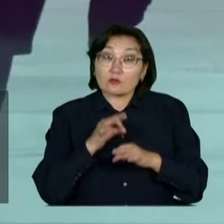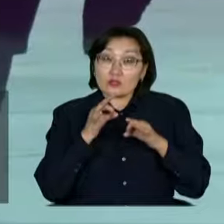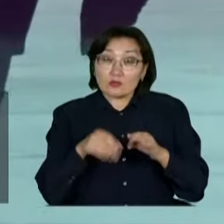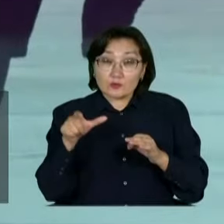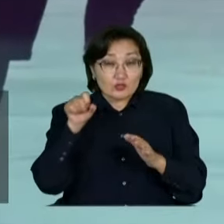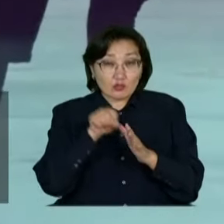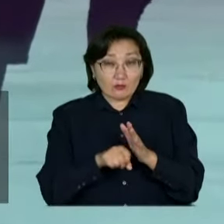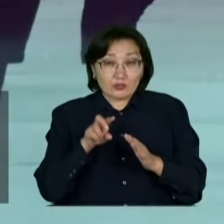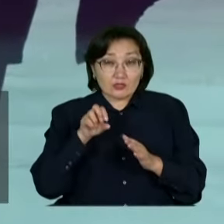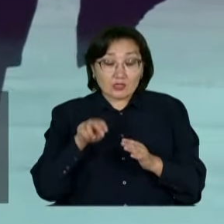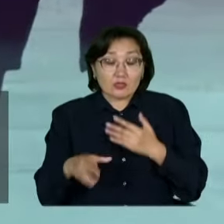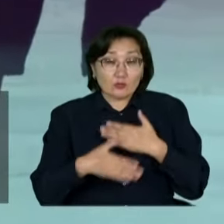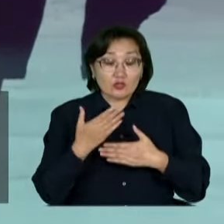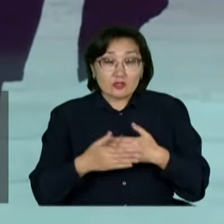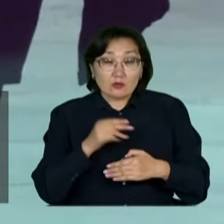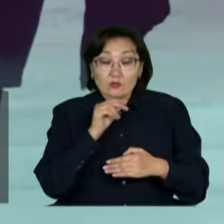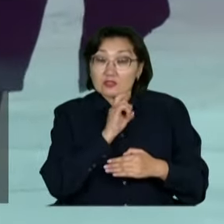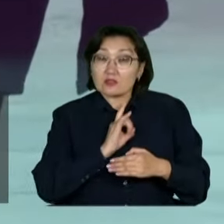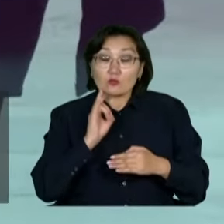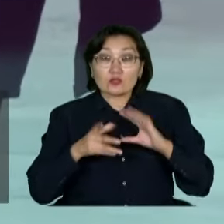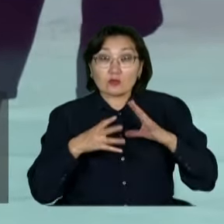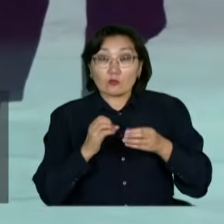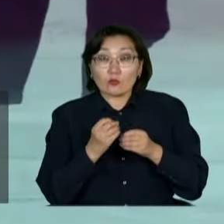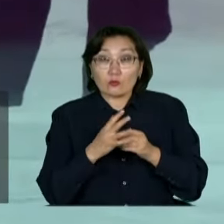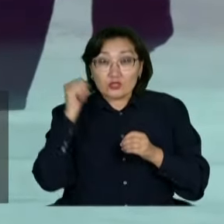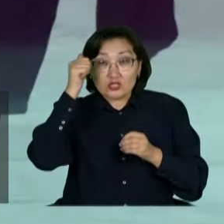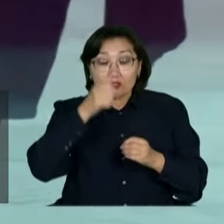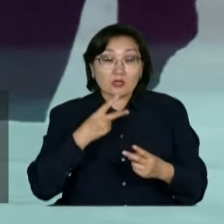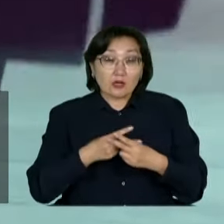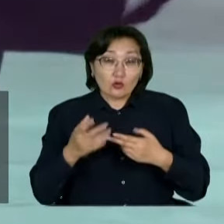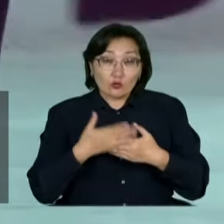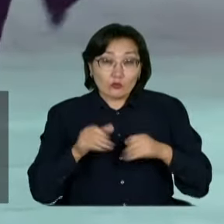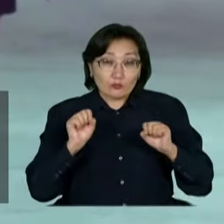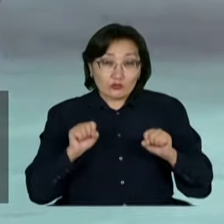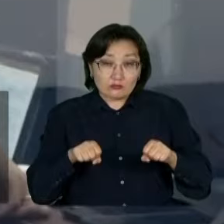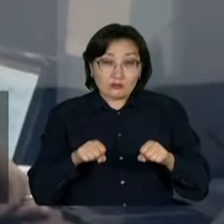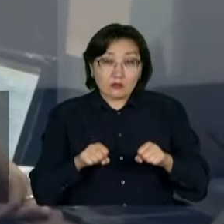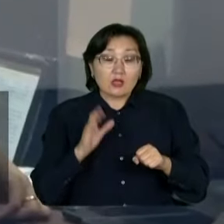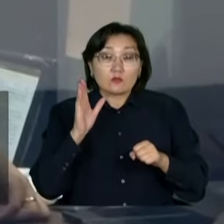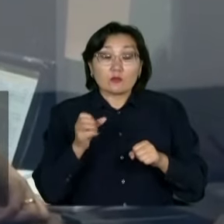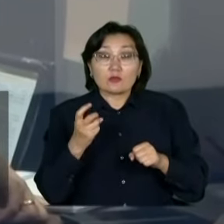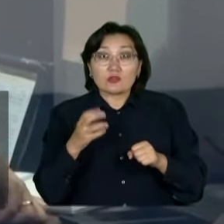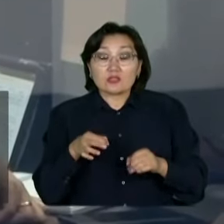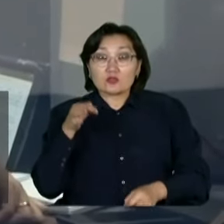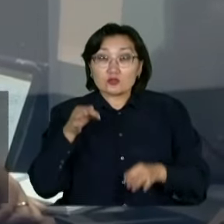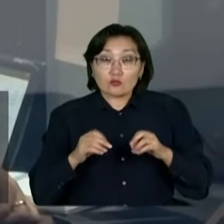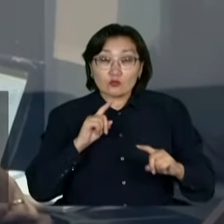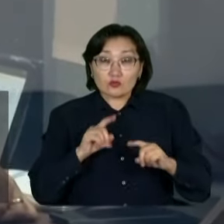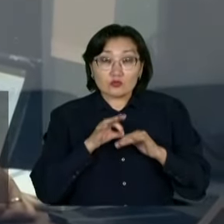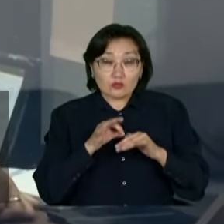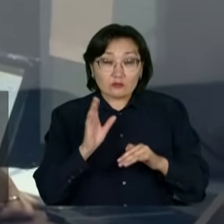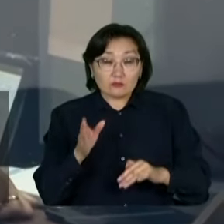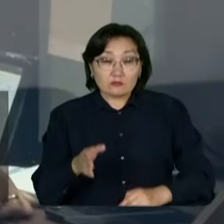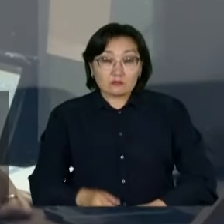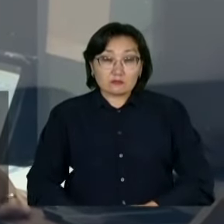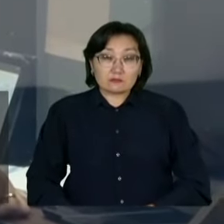өлтіру бабы бойынша жауапқа тартылған сотталушы кем дегенде 15 жылға дейін бас бостандығынан айырылуы мүмкін. Алда әлі бірнеше сот отырысы өтеді. Әйгерім